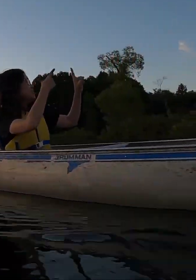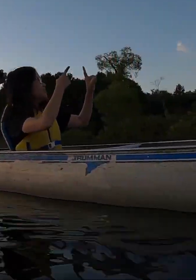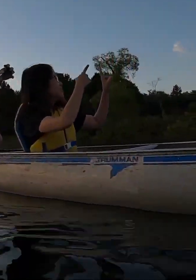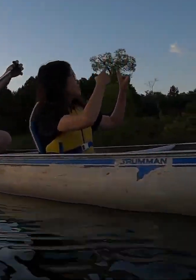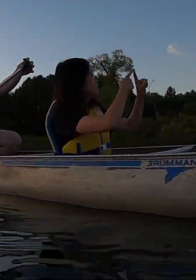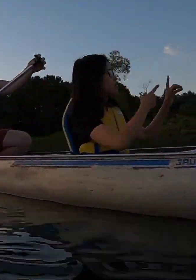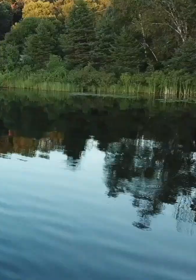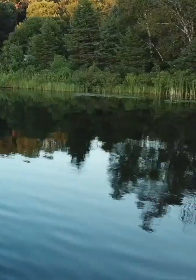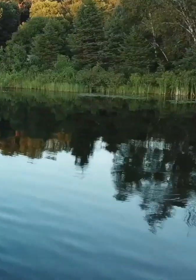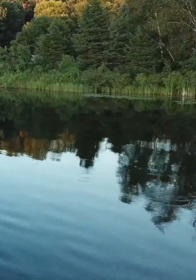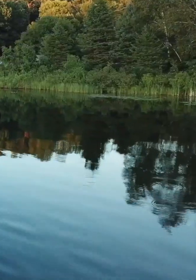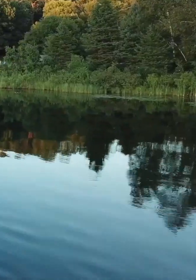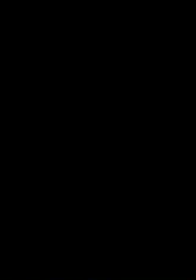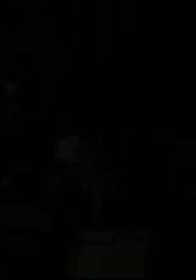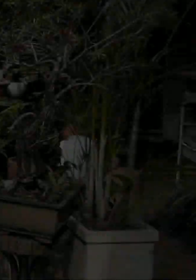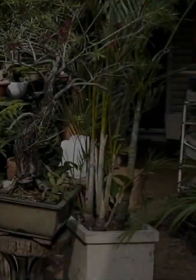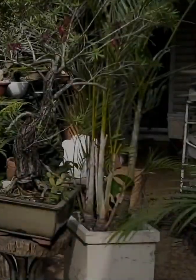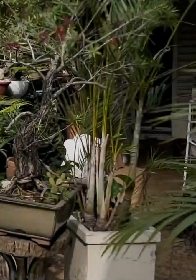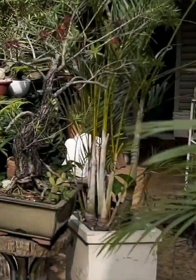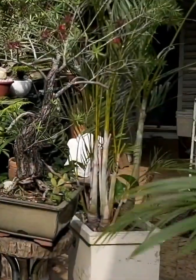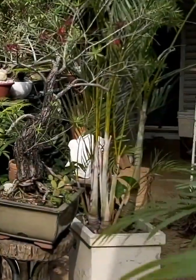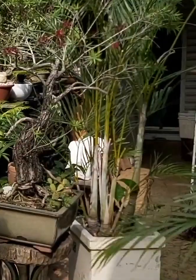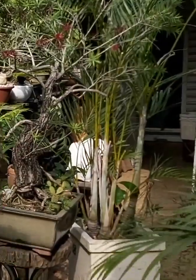of civil society.